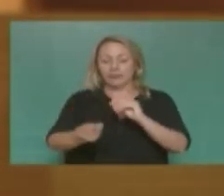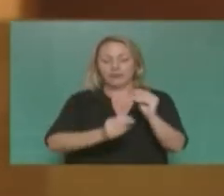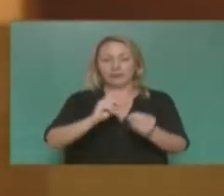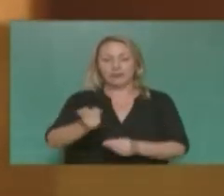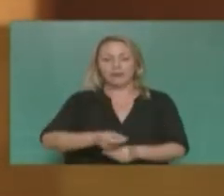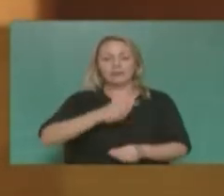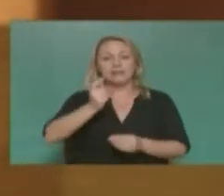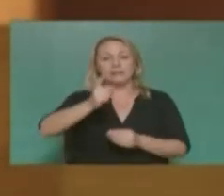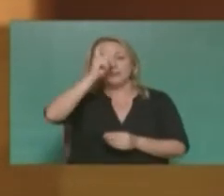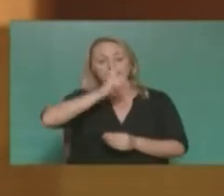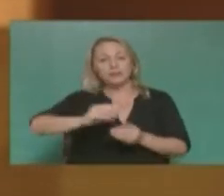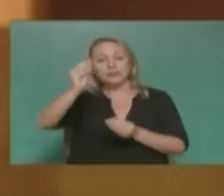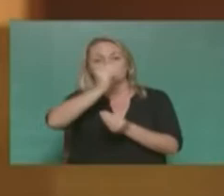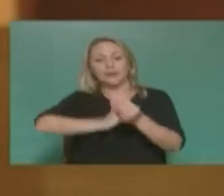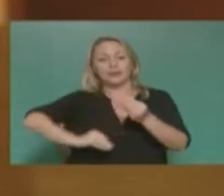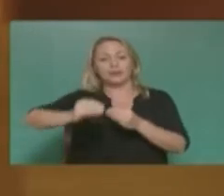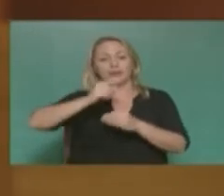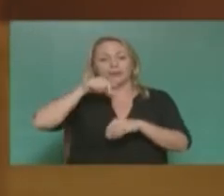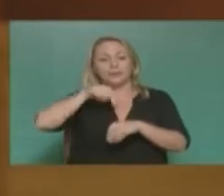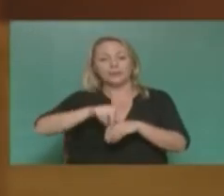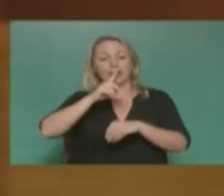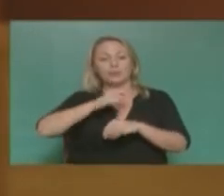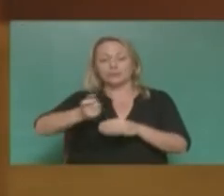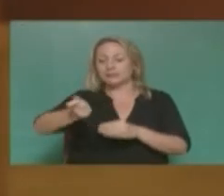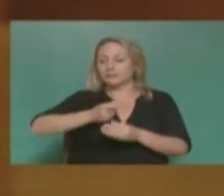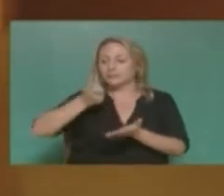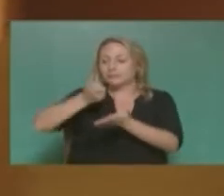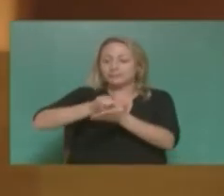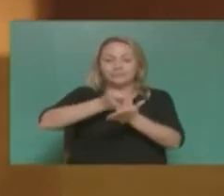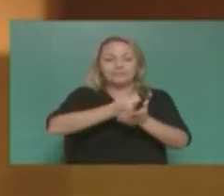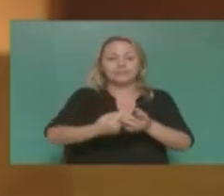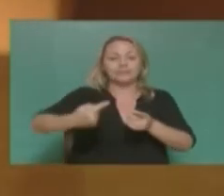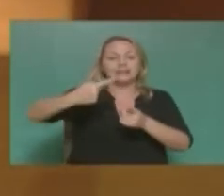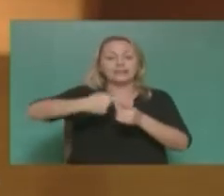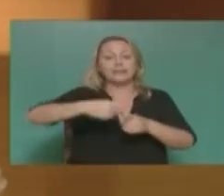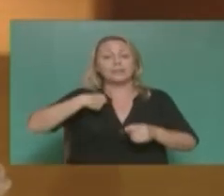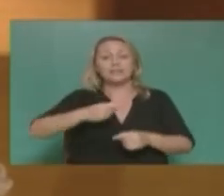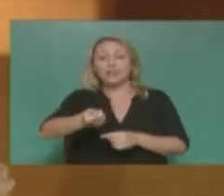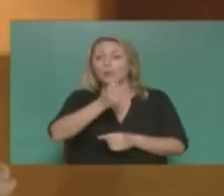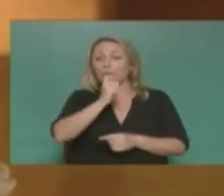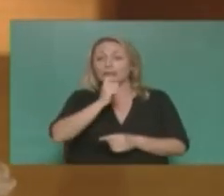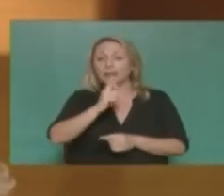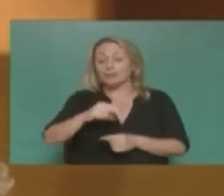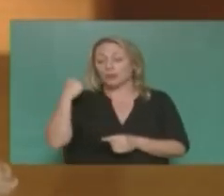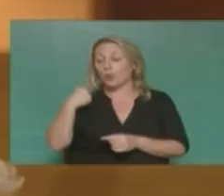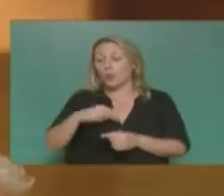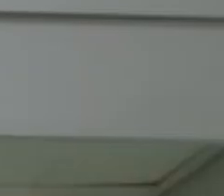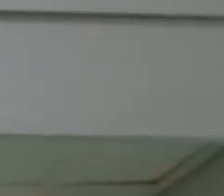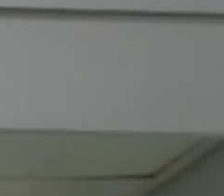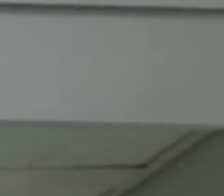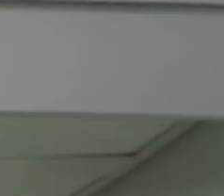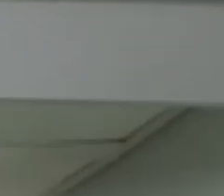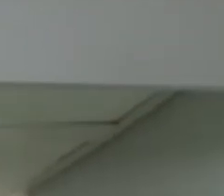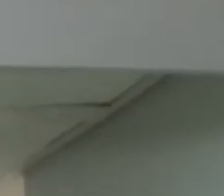δημοτικές αρχές και σε καθ' αυτό το ζήτημα της εισπράξης, αλλά και συνολικά στο ζήτημα το ότι οι πολιτικές οφείλουν να ακολουθήσει και που να στραφεί.